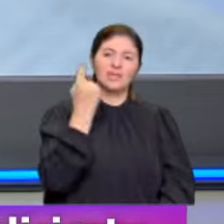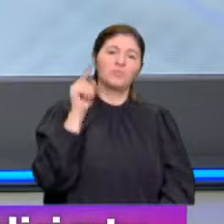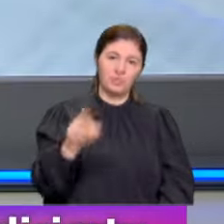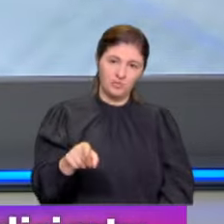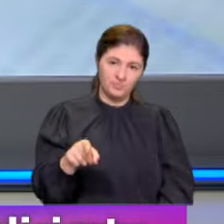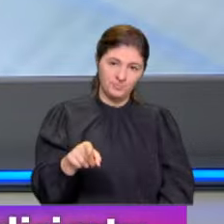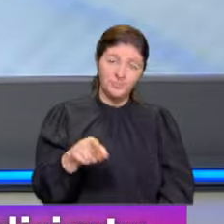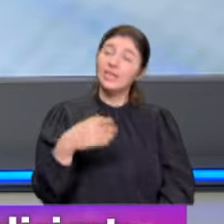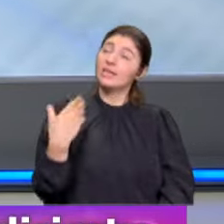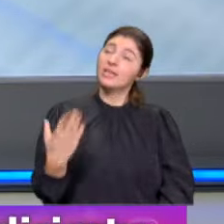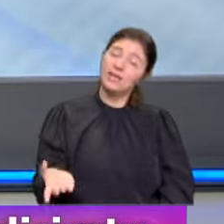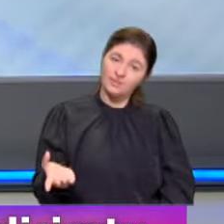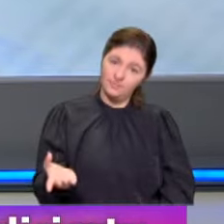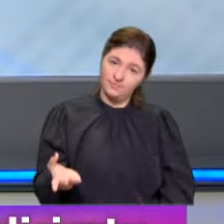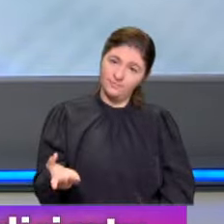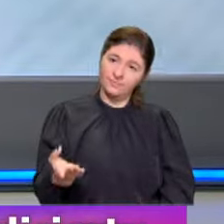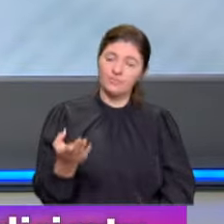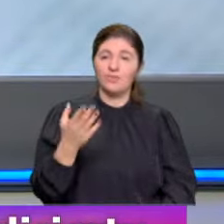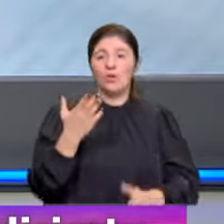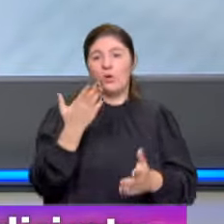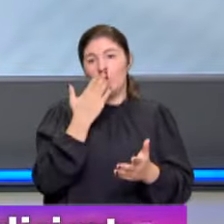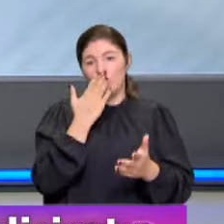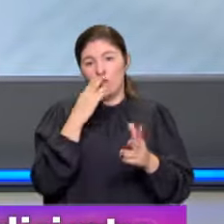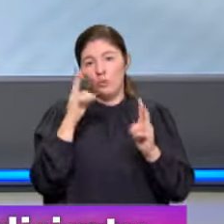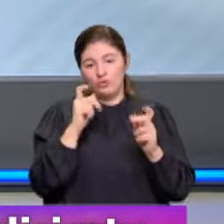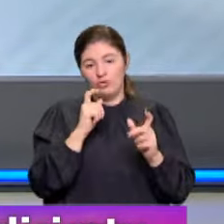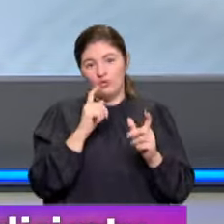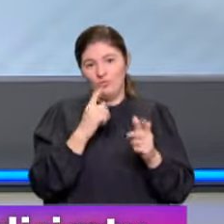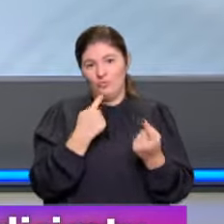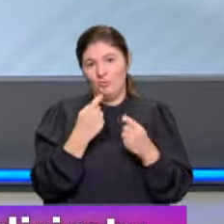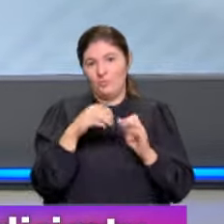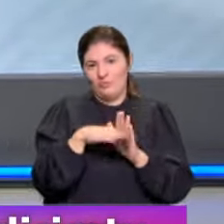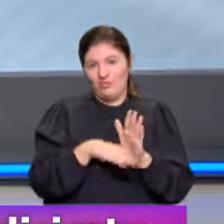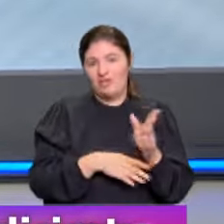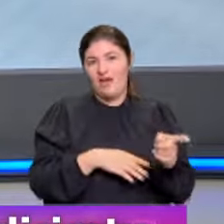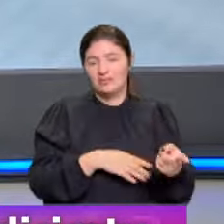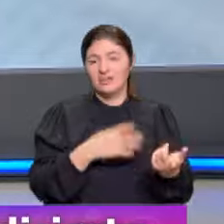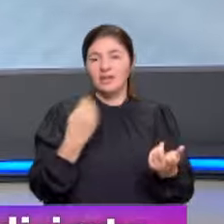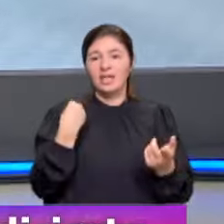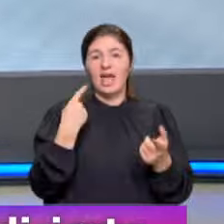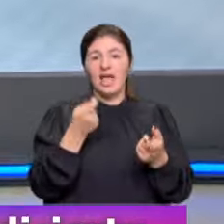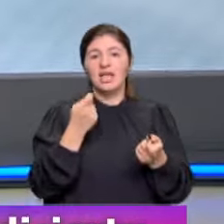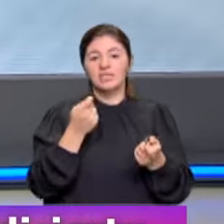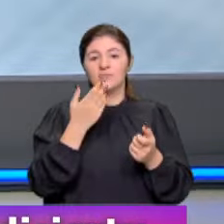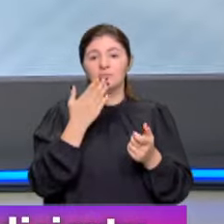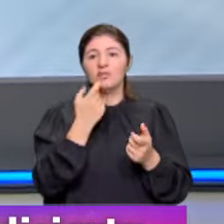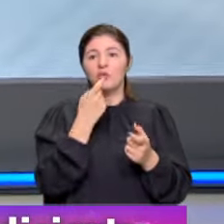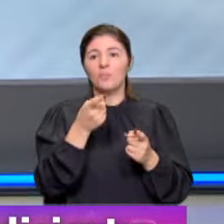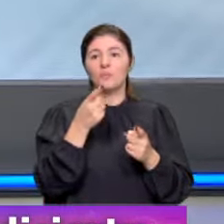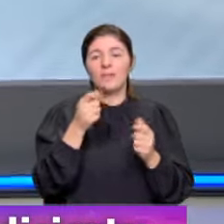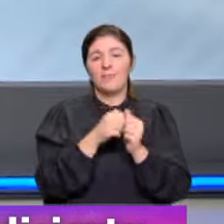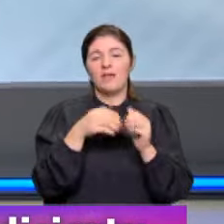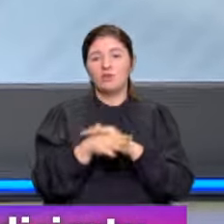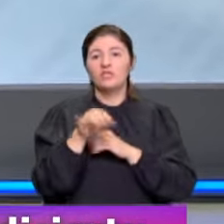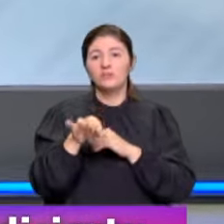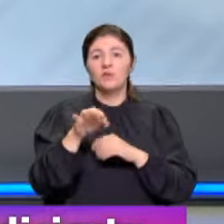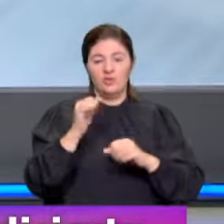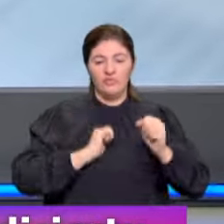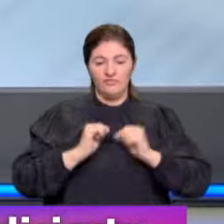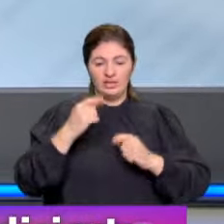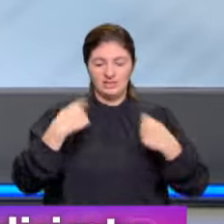biri ki müfredatı konuşuyoruz biz yeni eğitim ve öğretim yılına da bu gölgeyle giriyoruz şimdi üniversite